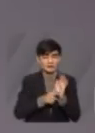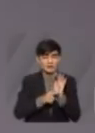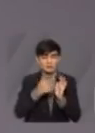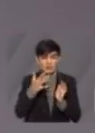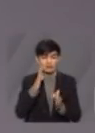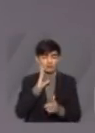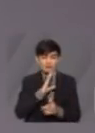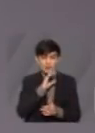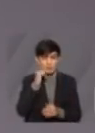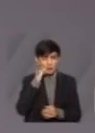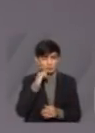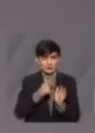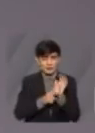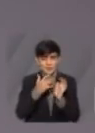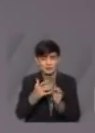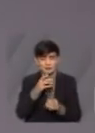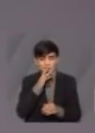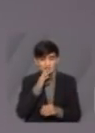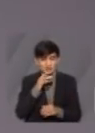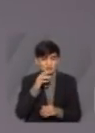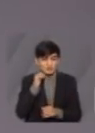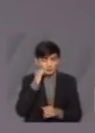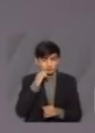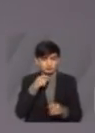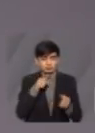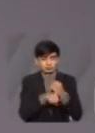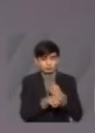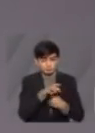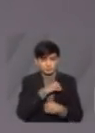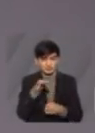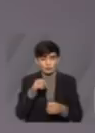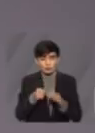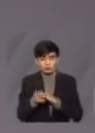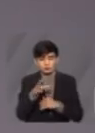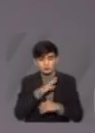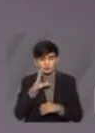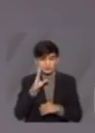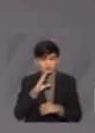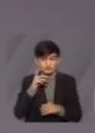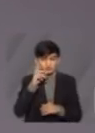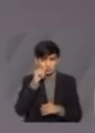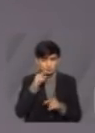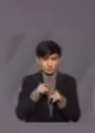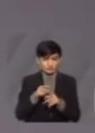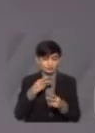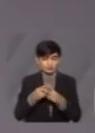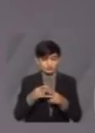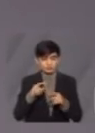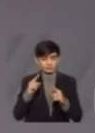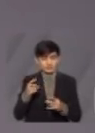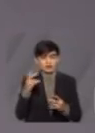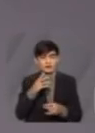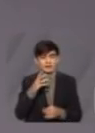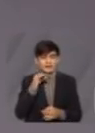әжейді зорлап, сабап кеткен қылмыскердің ісі аяқтала сала, мүмкіндігі шектеулі қыз баланы әкесіндей адамның аяусыз